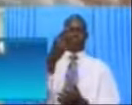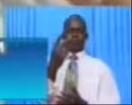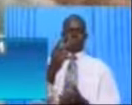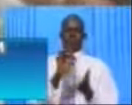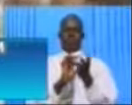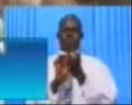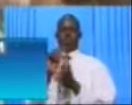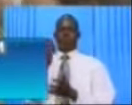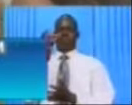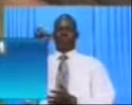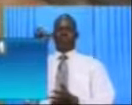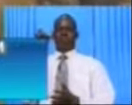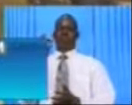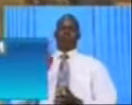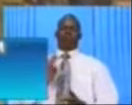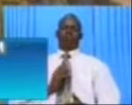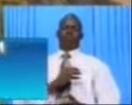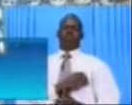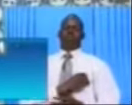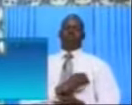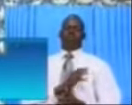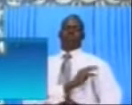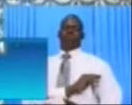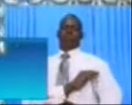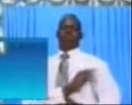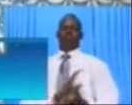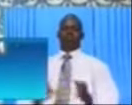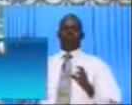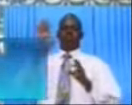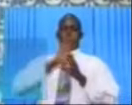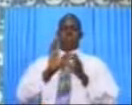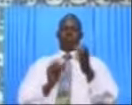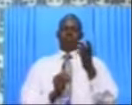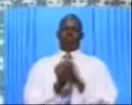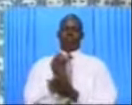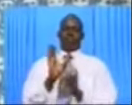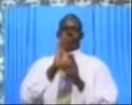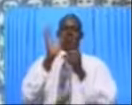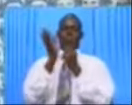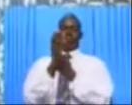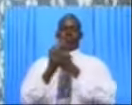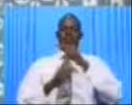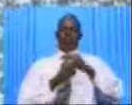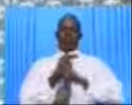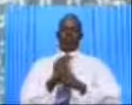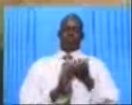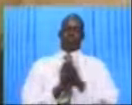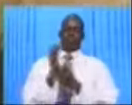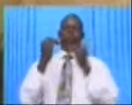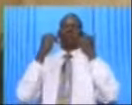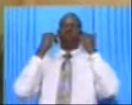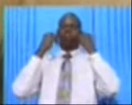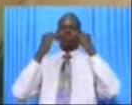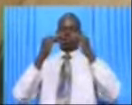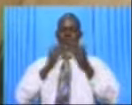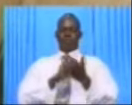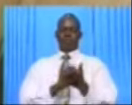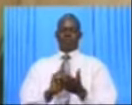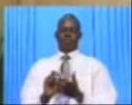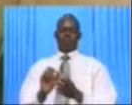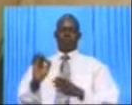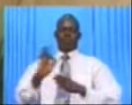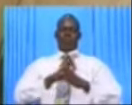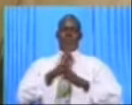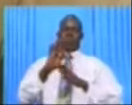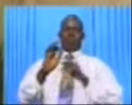17 membres. Elle a pour mission de contribuer à la promotion de la culture nationale à travers l'information écrite et la formation